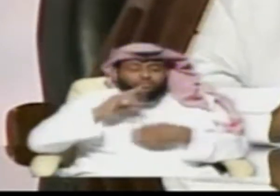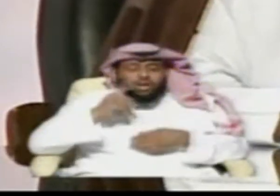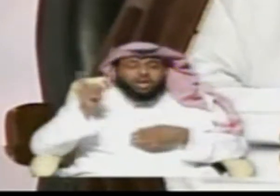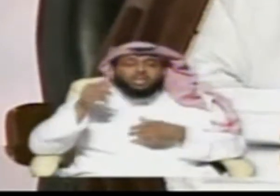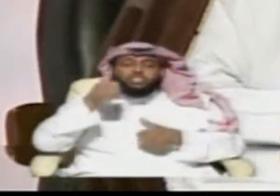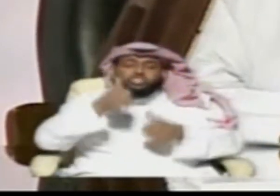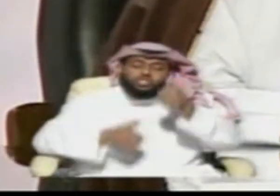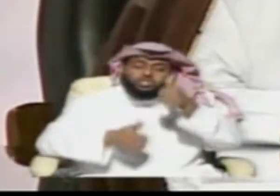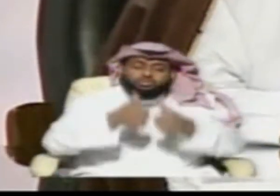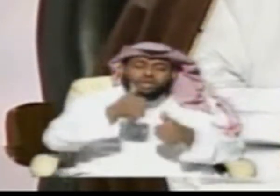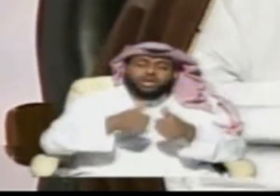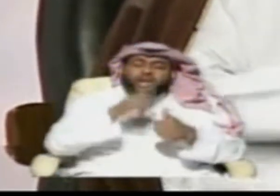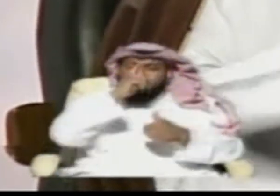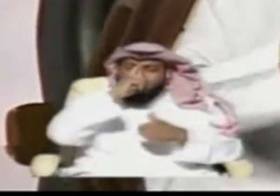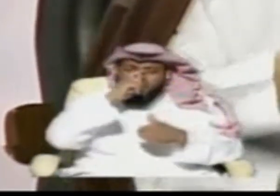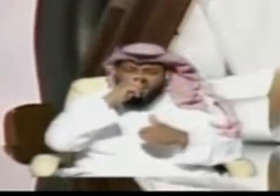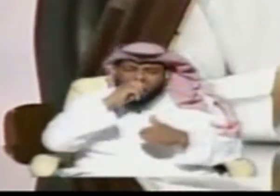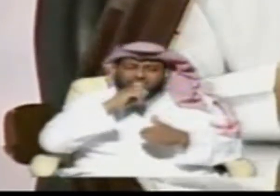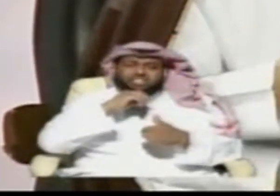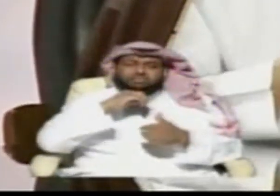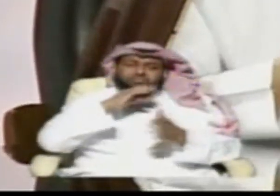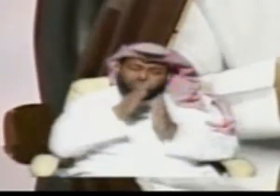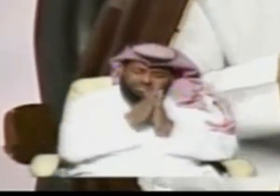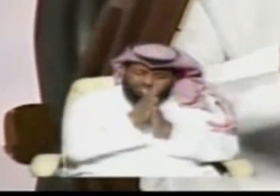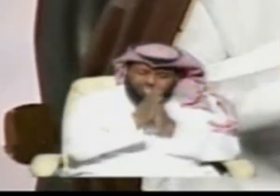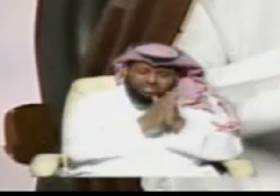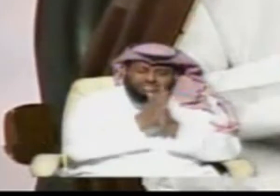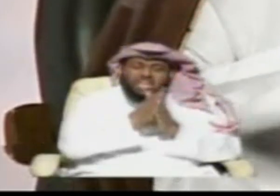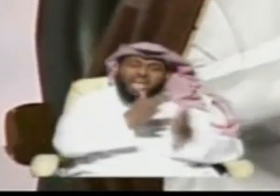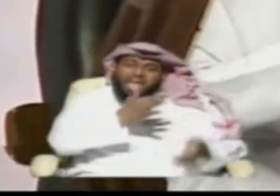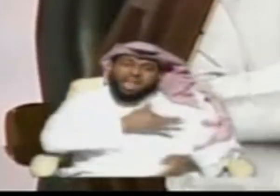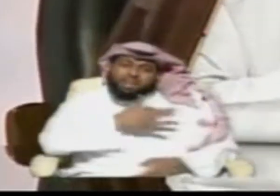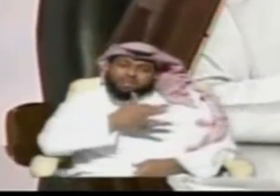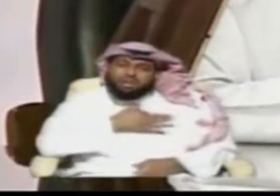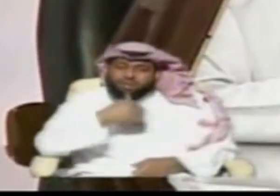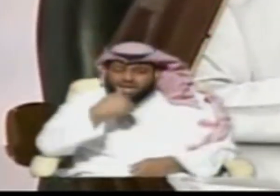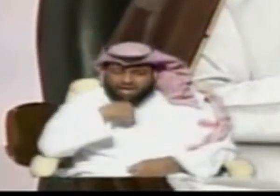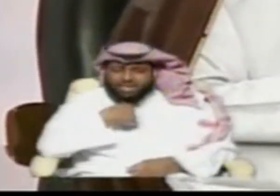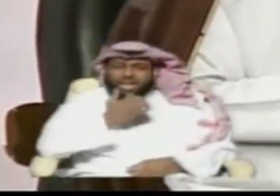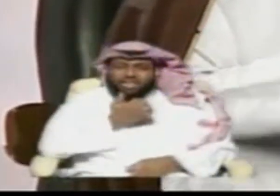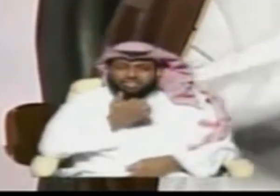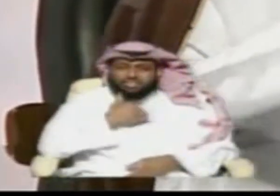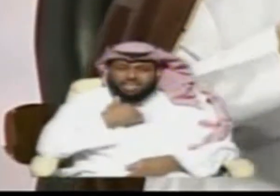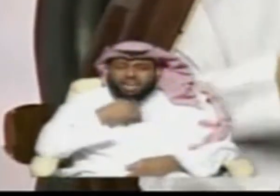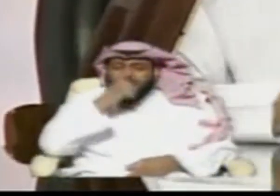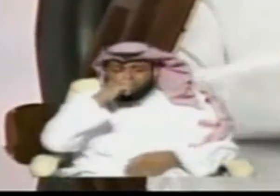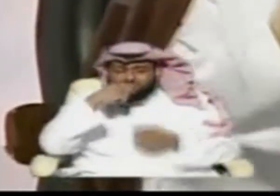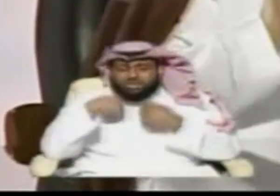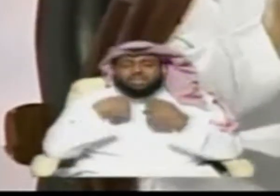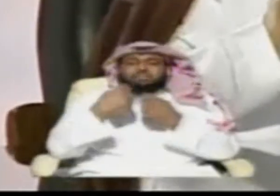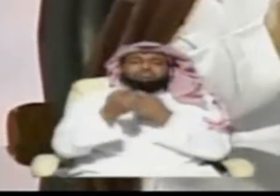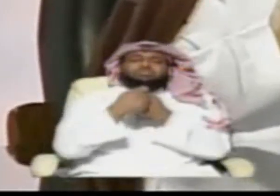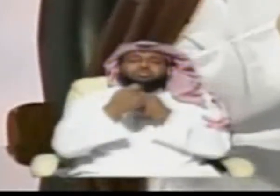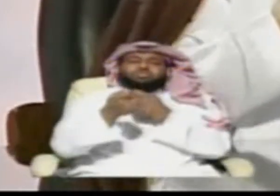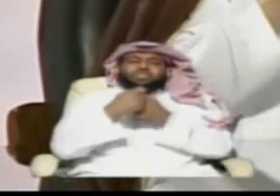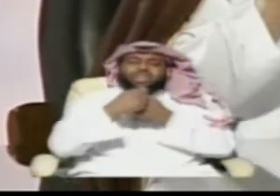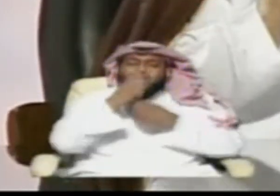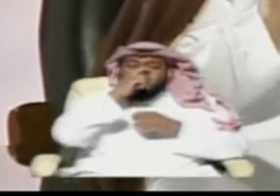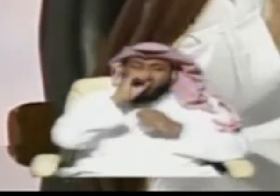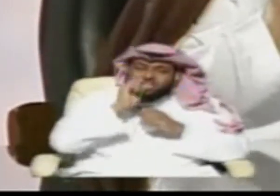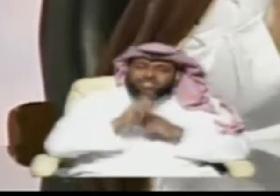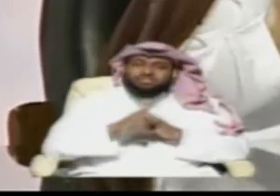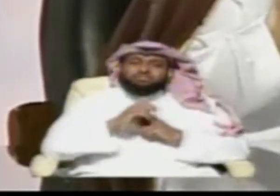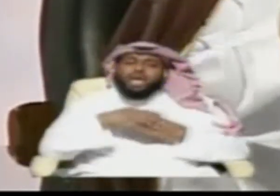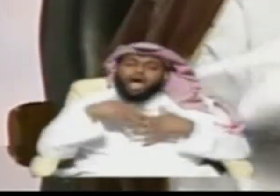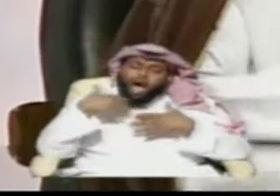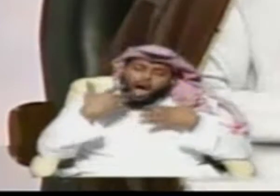وضر. فلنجتهد في إصلاح قلوبنا وصدق تعاملنا مع الله تعالى وبذل المستطاع. لا يكلف